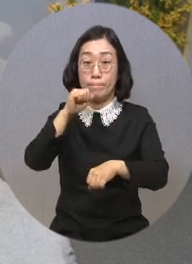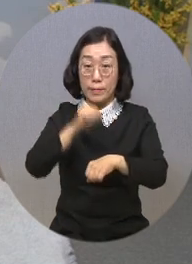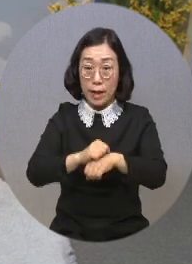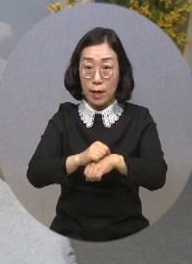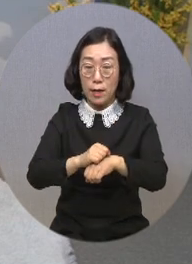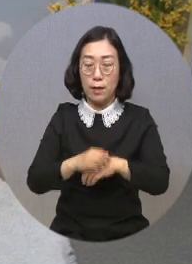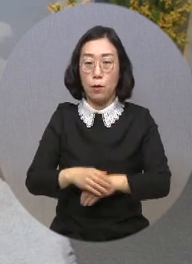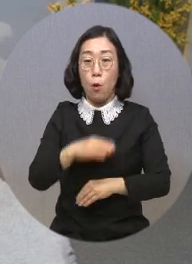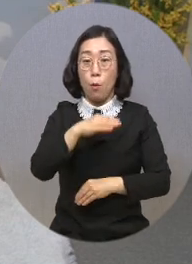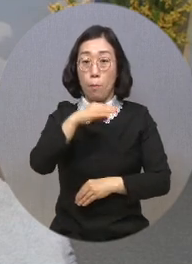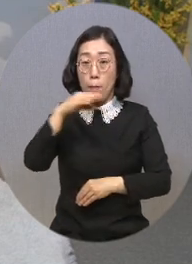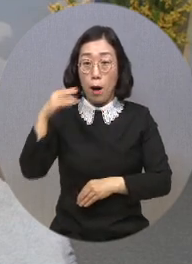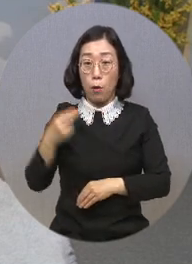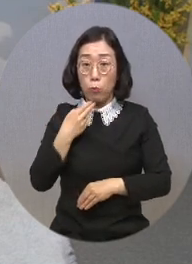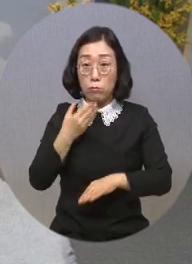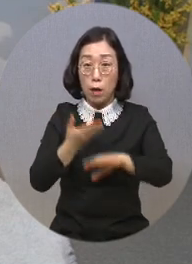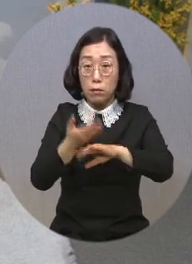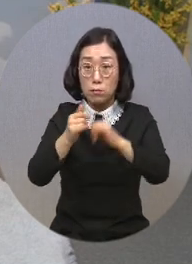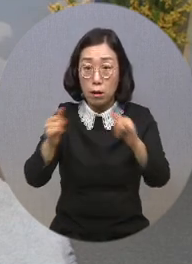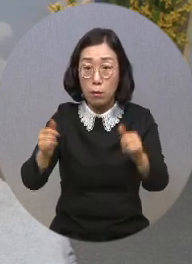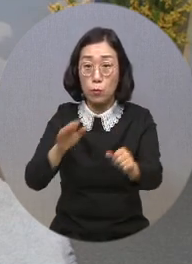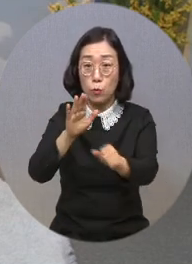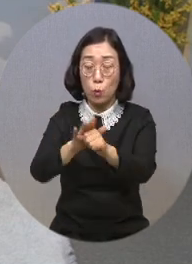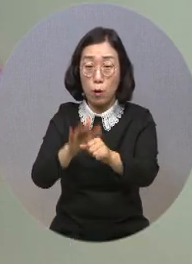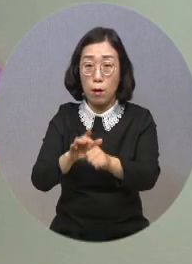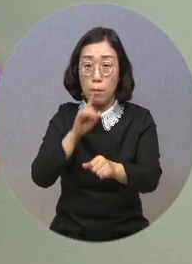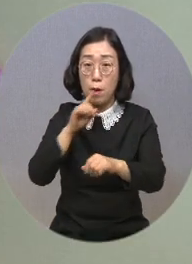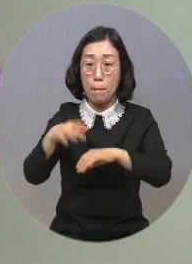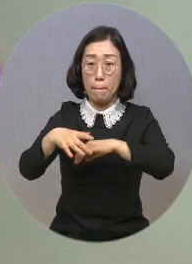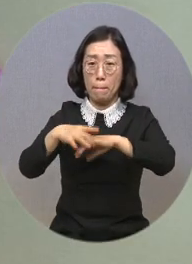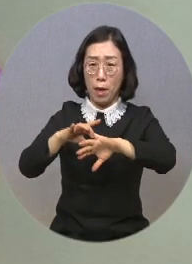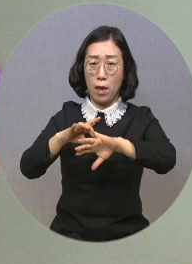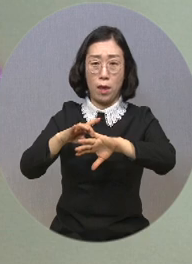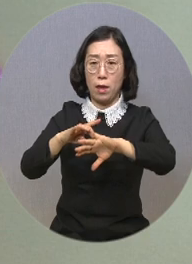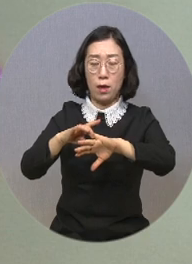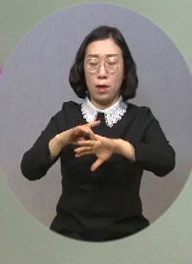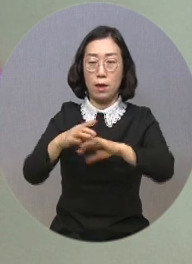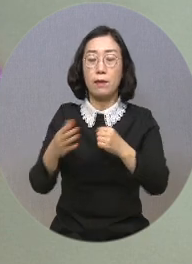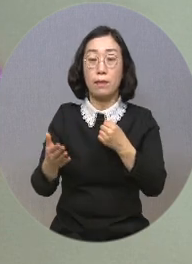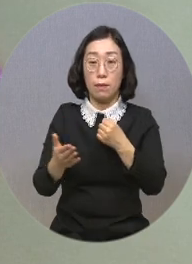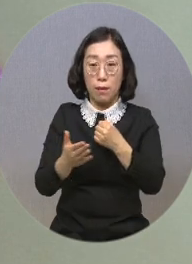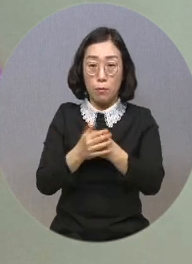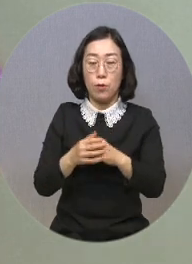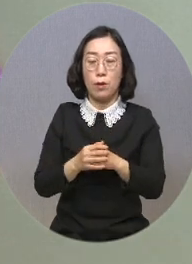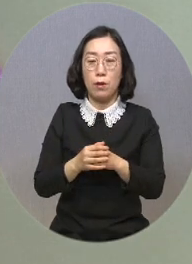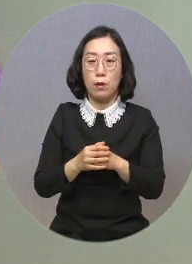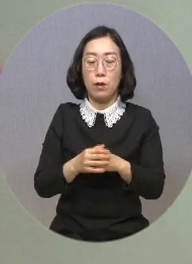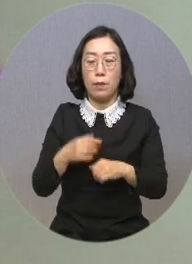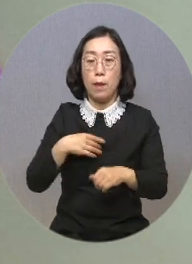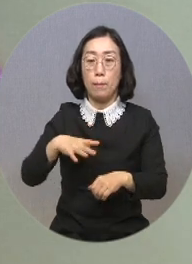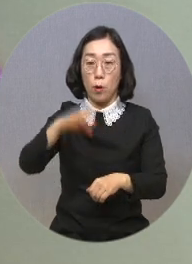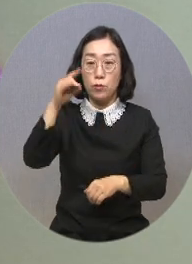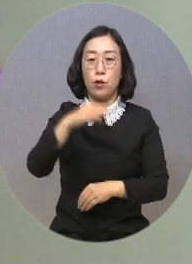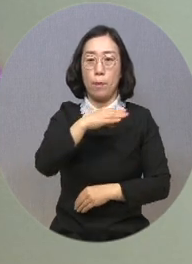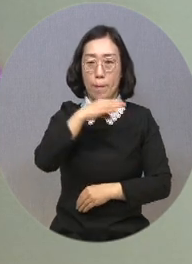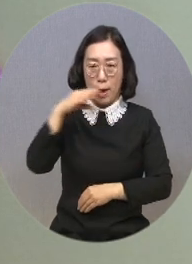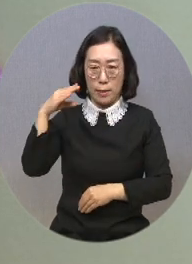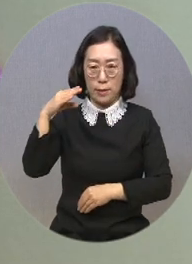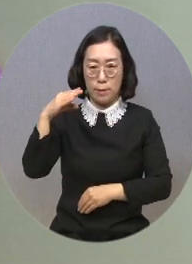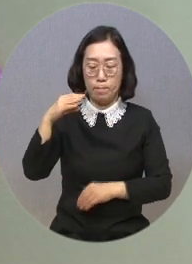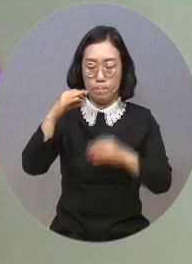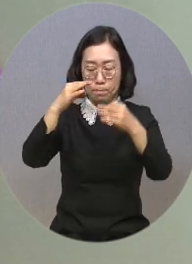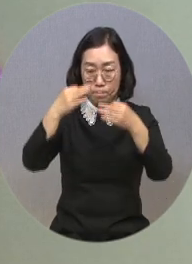내가 바르지 않으면서 남을 돕는다는 것은 남이 봐도 그건 형평성에 안 맞겠죠. 네. 그래서 내가 바르고